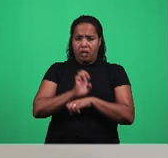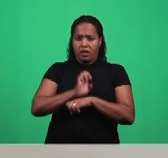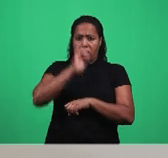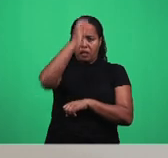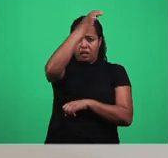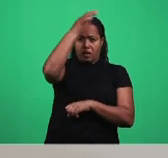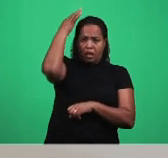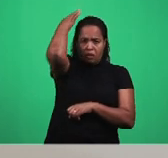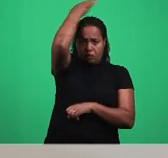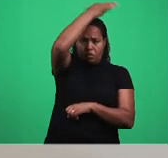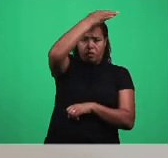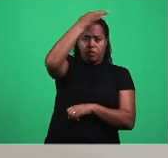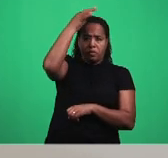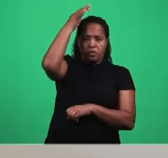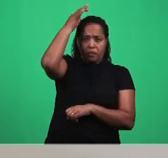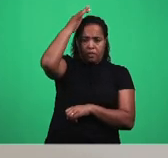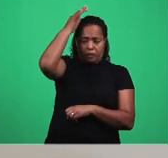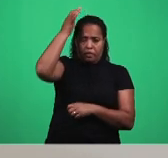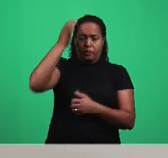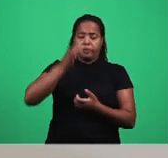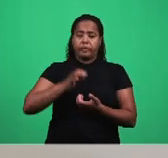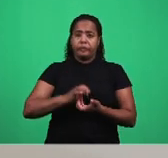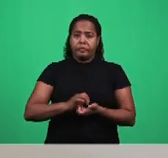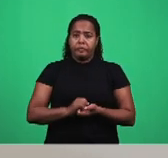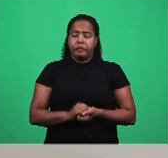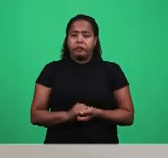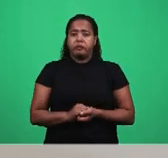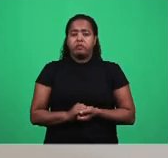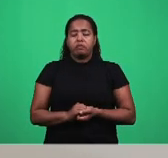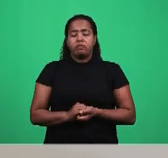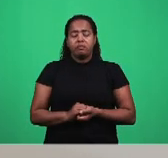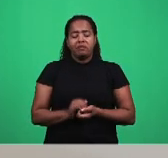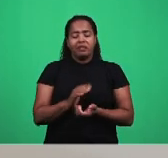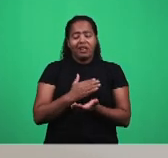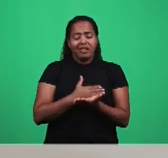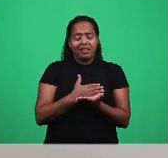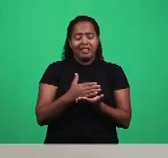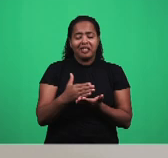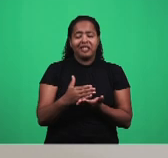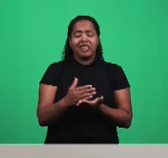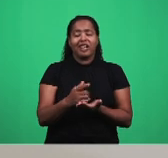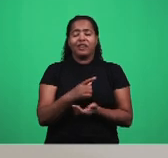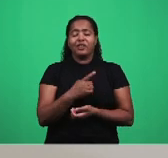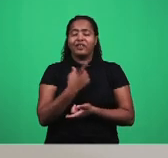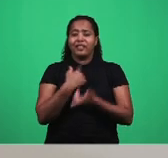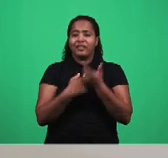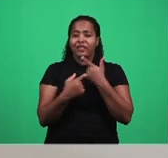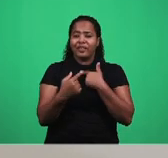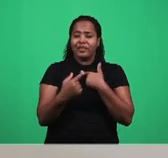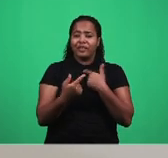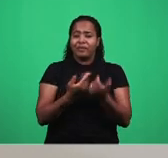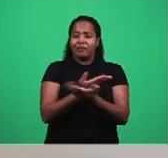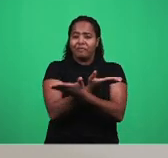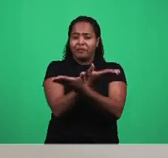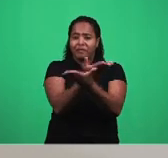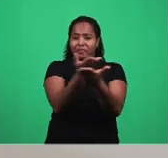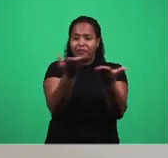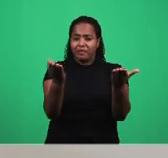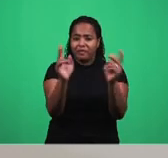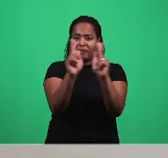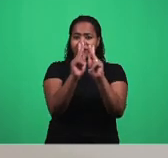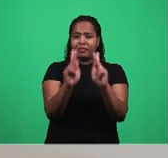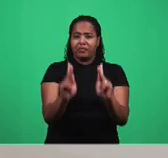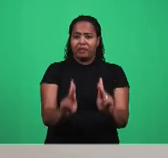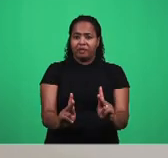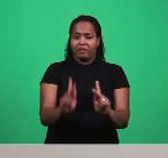Espírito Santo, au Brésil. Et tout d'abord, nous saluons à tous dans la paix du Seigneur Jésus. Mes frères